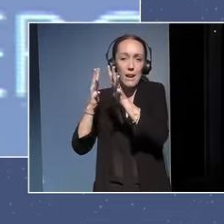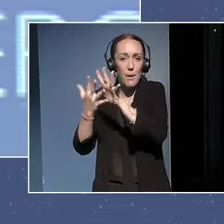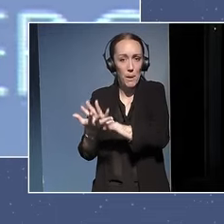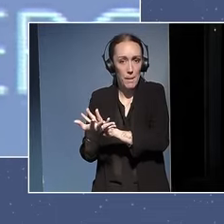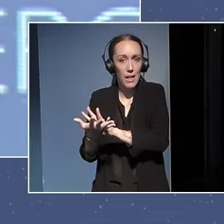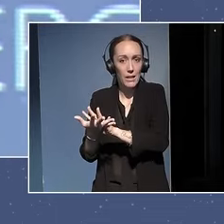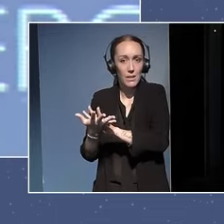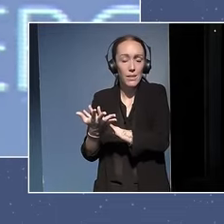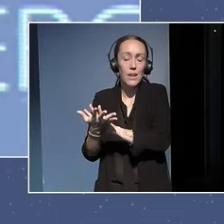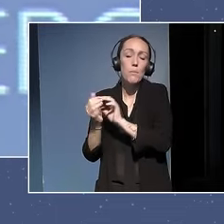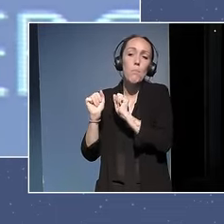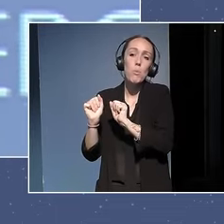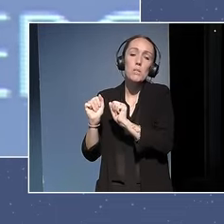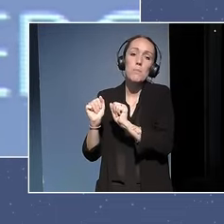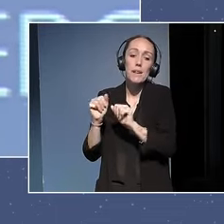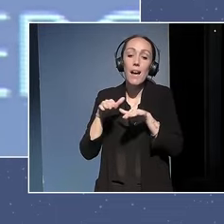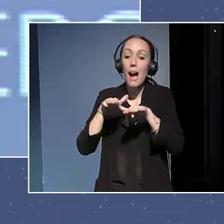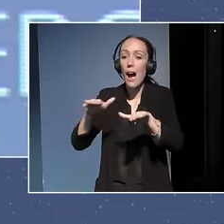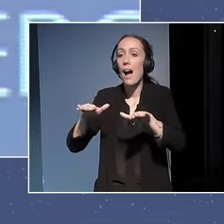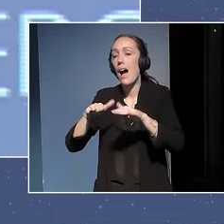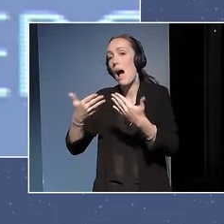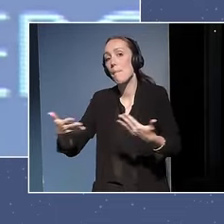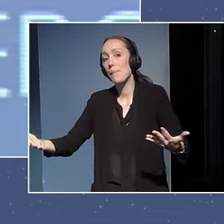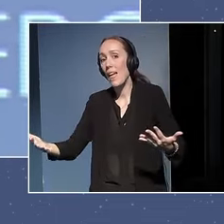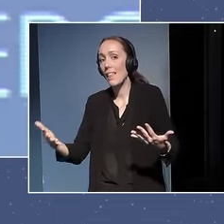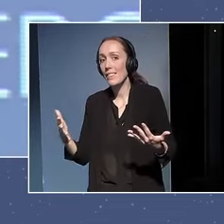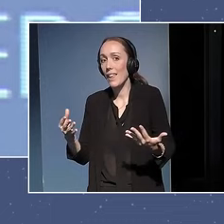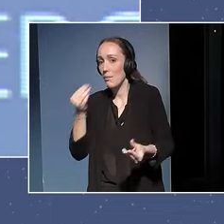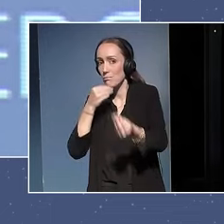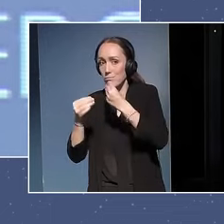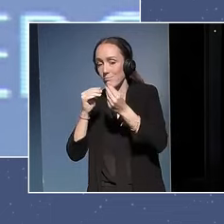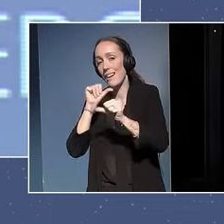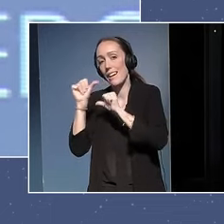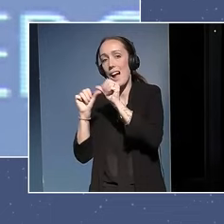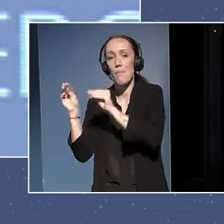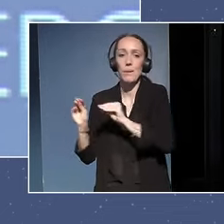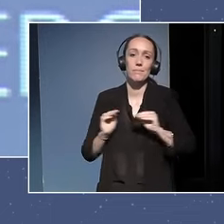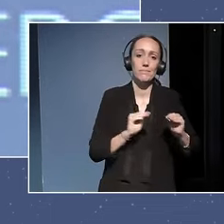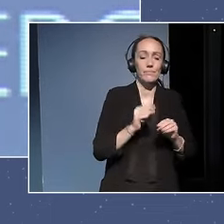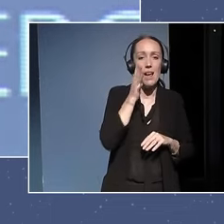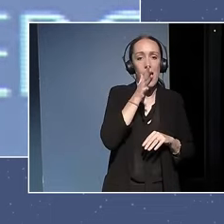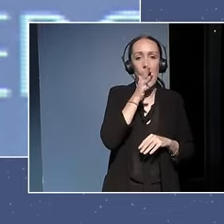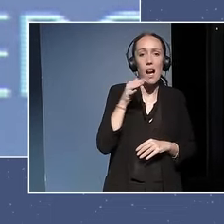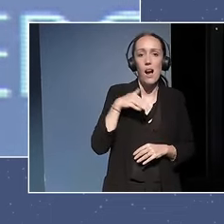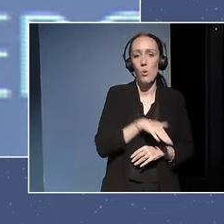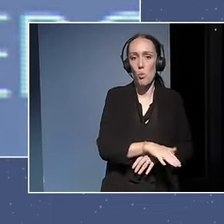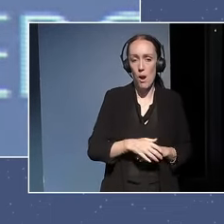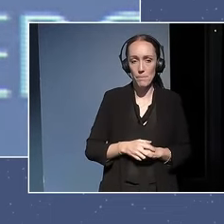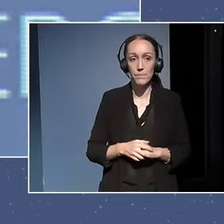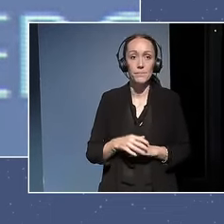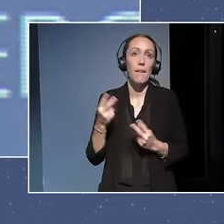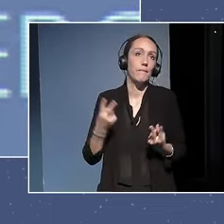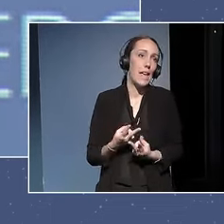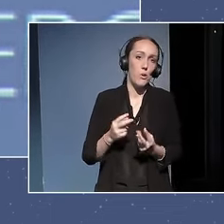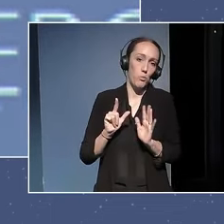cambiare quello che era il suo ambiente di caccia e si è adattato col passare del tempo ovviamente non una